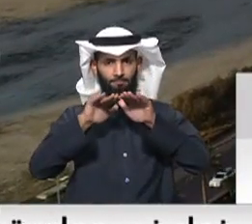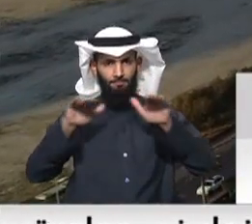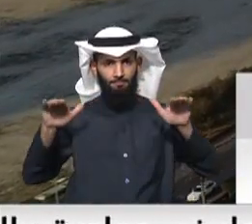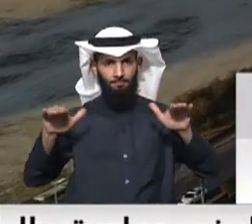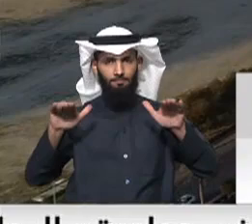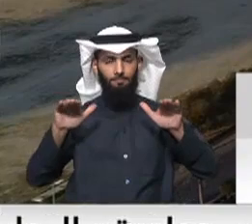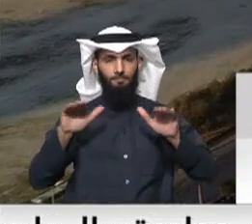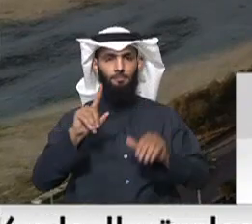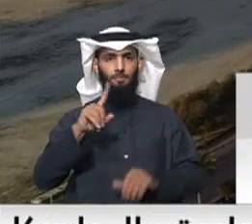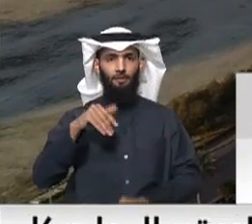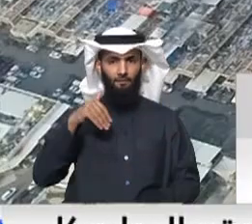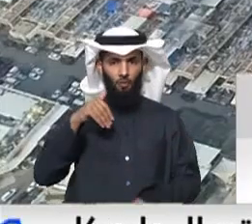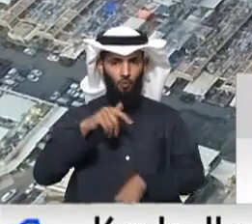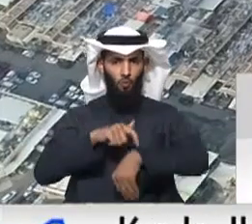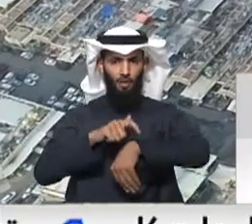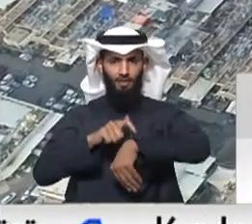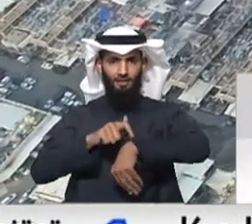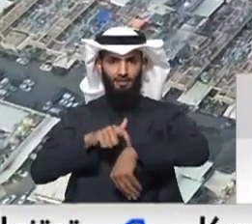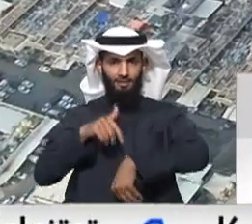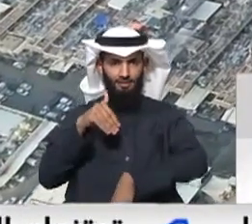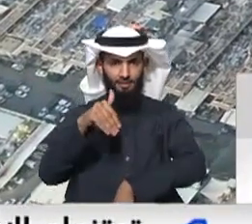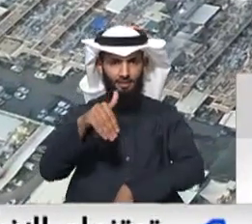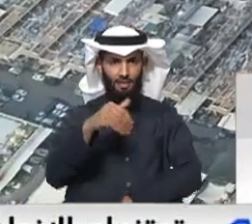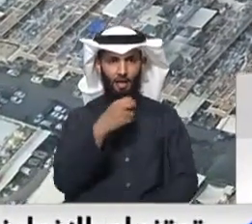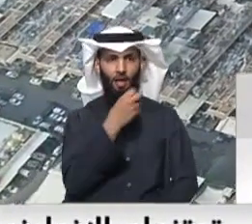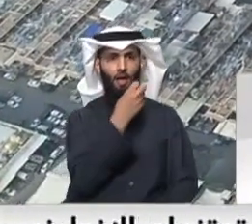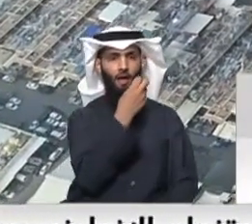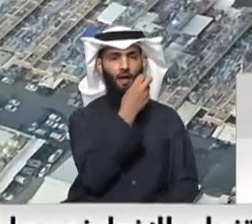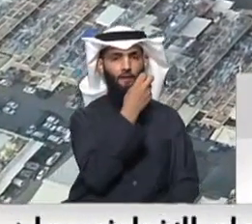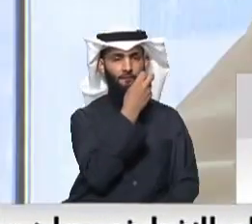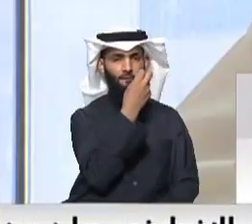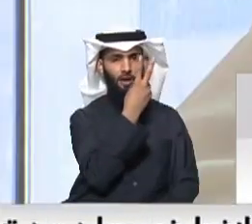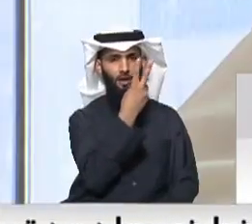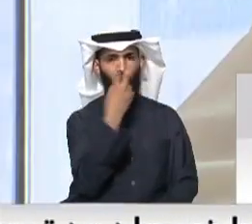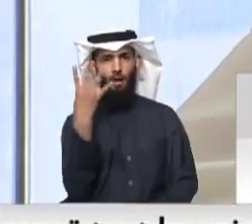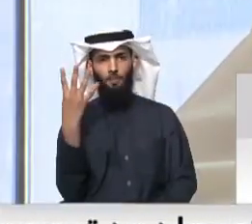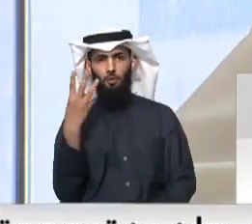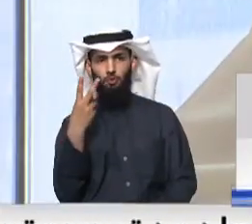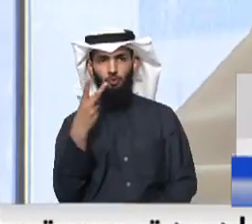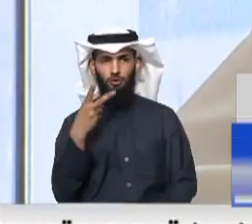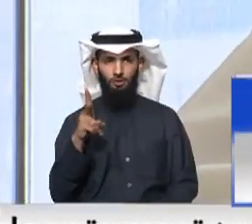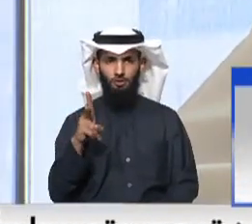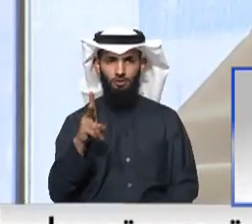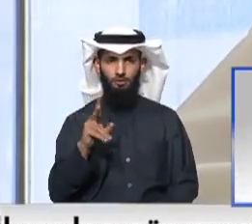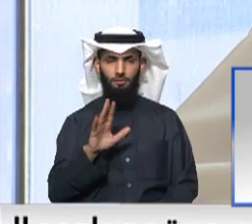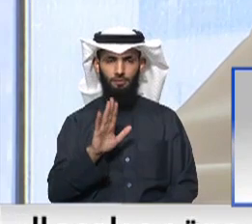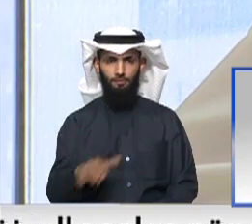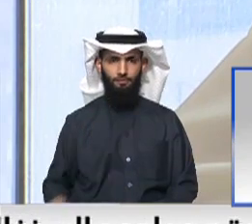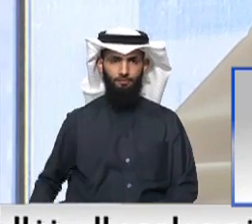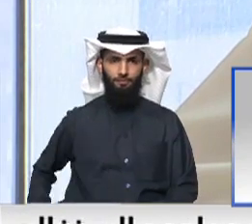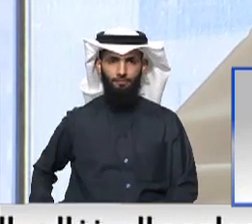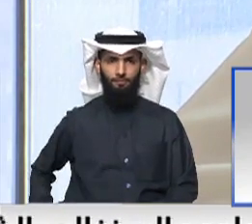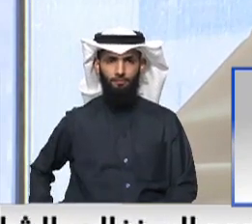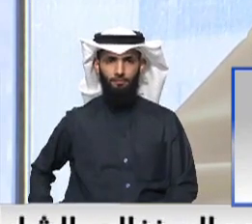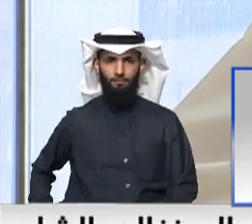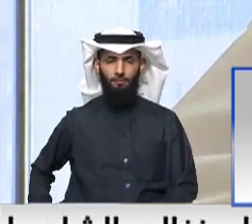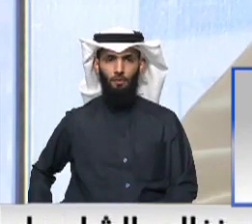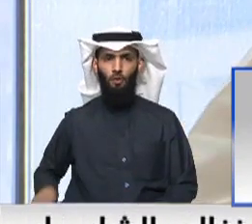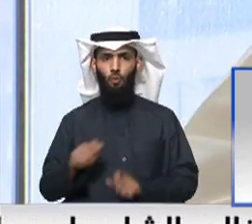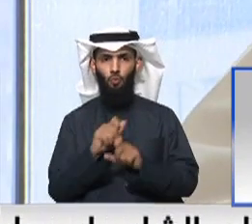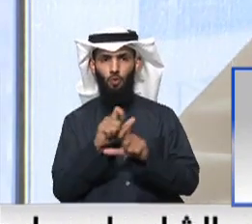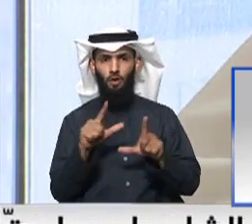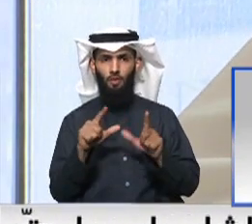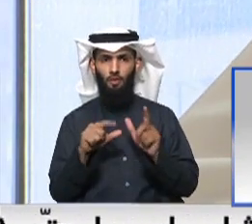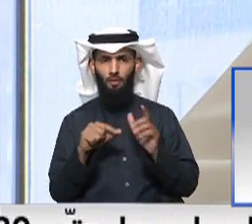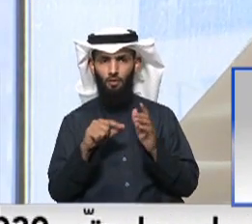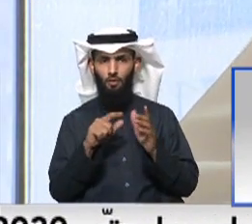الفترة المقبلة في العام 2024. أمامنا عدة استحقاقات اقتصادية عقارية